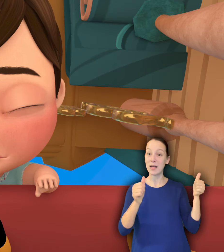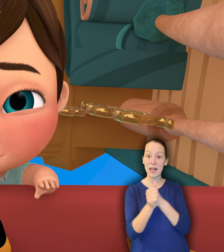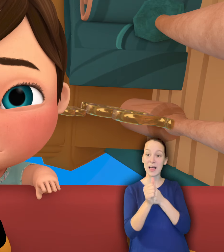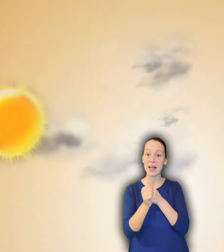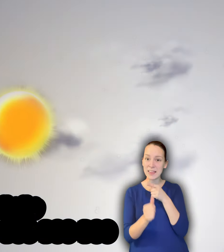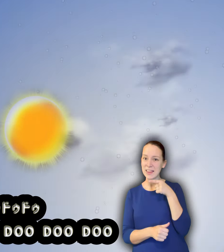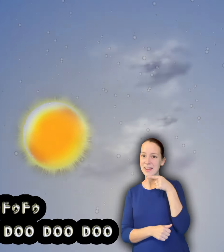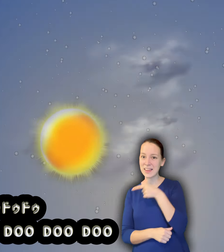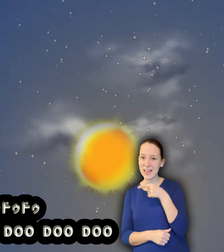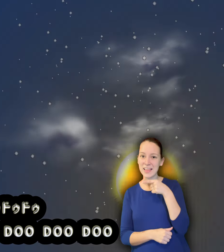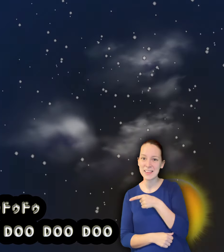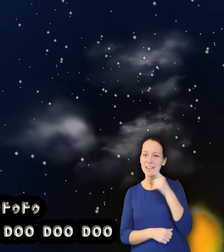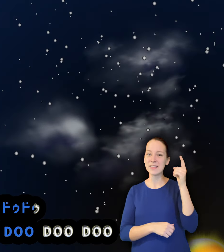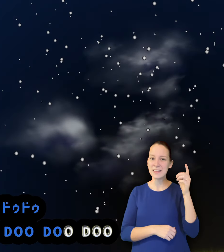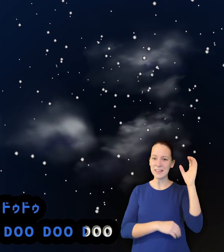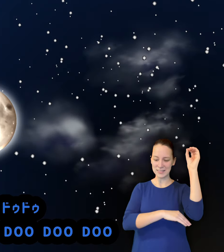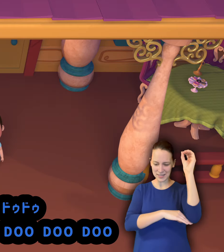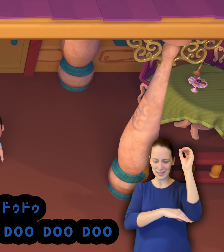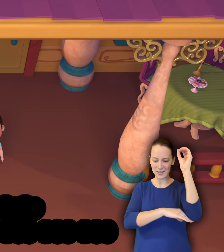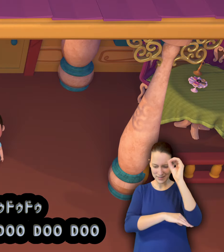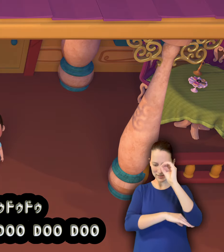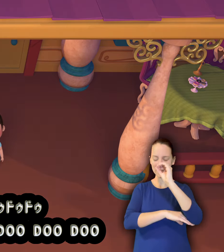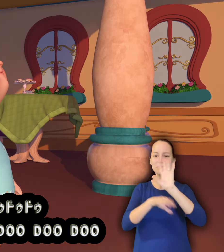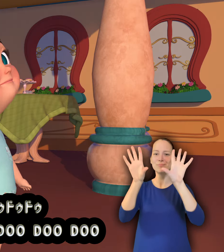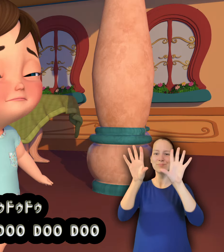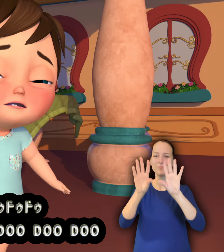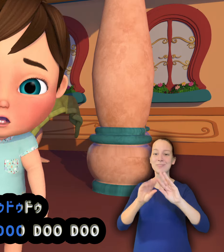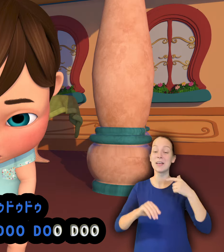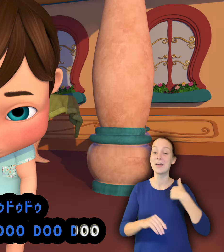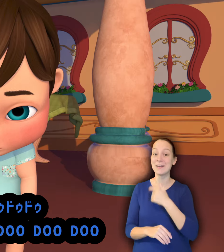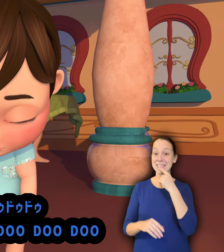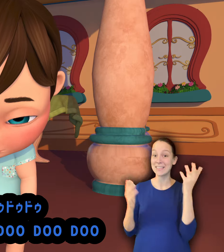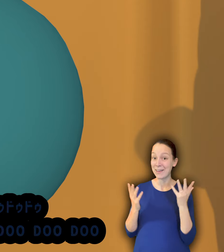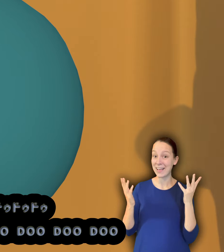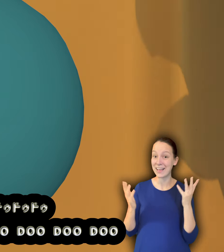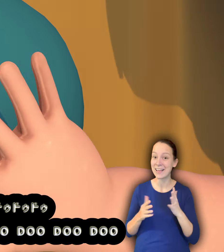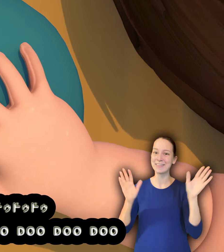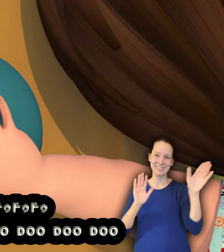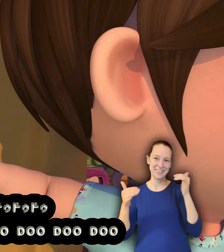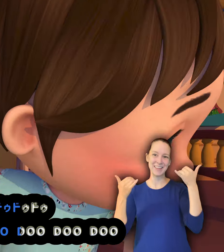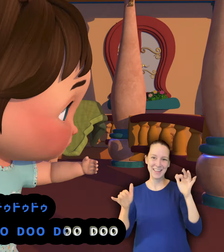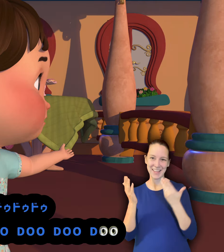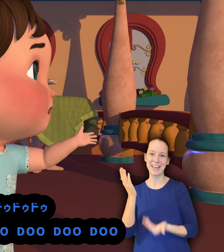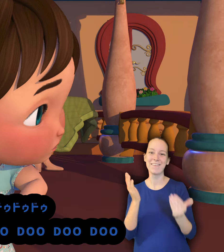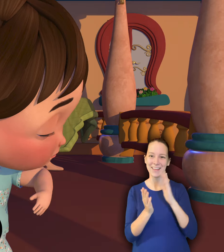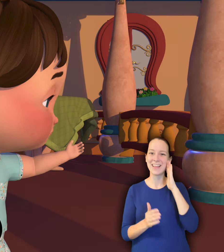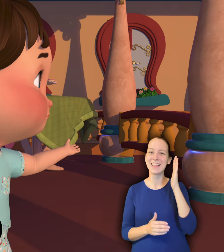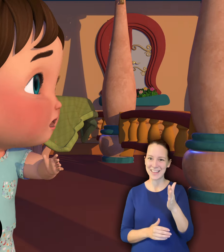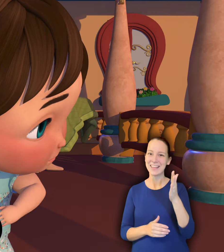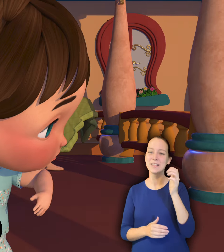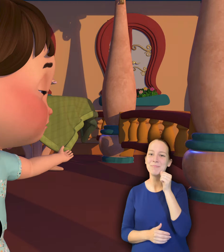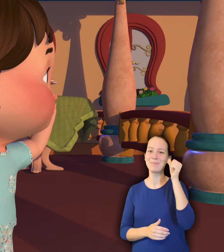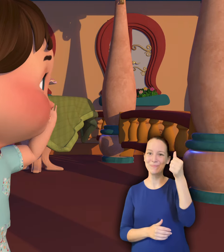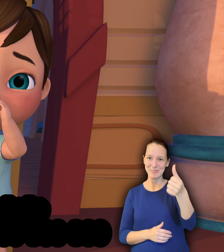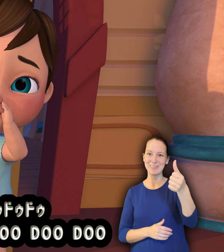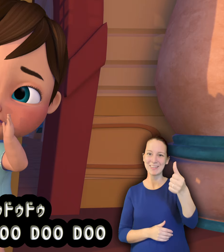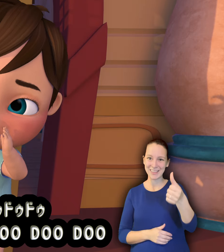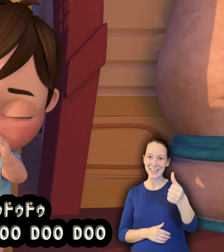ここだ夕日はレイだまた明日遊ぶ